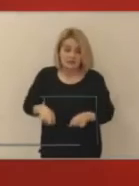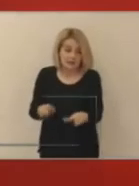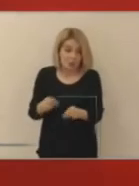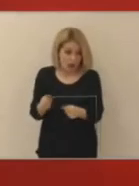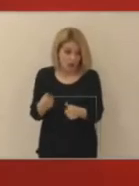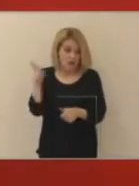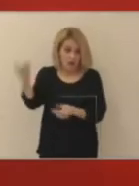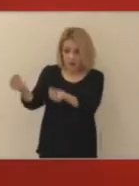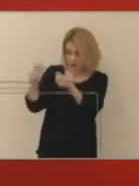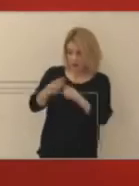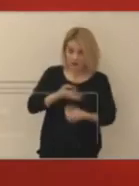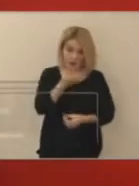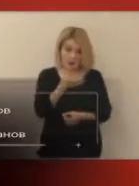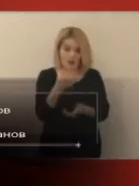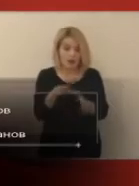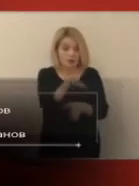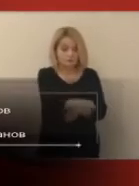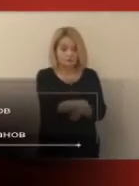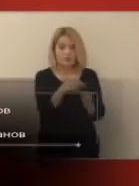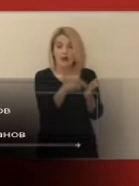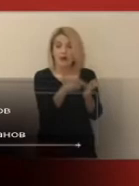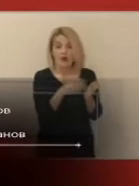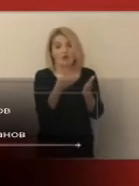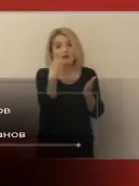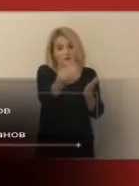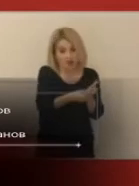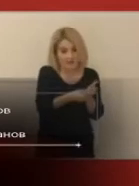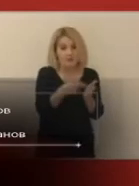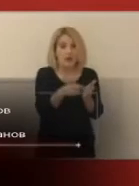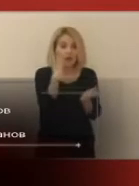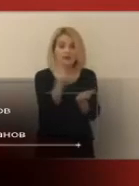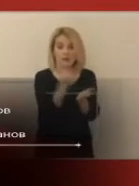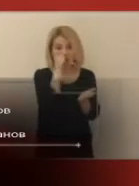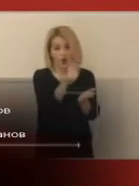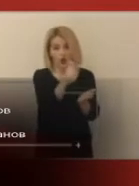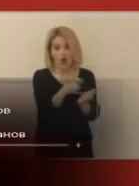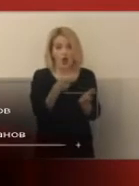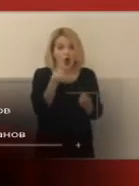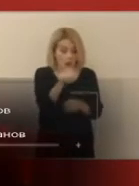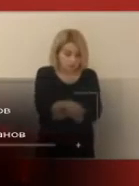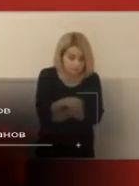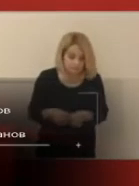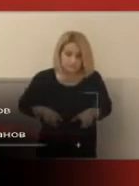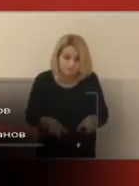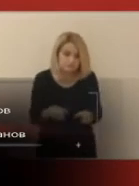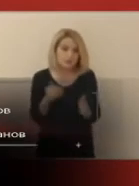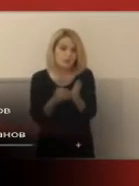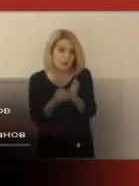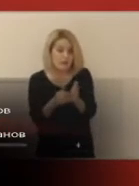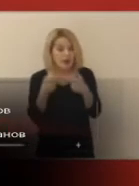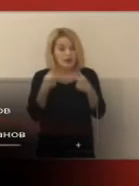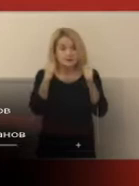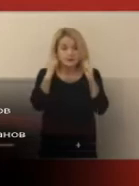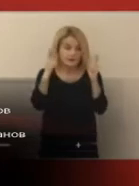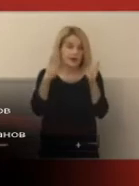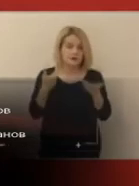добивме информација дека треба да ги опфатиме со некаква мерка и овој тип на граѓани, Односно земјоделците. Сакаме, свесни сме